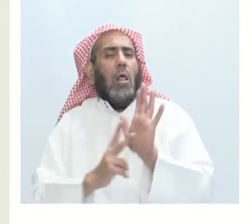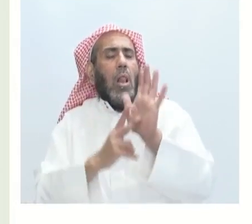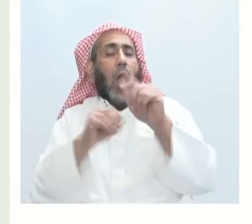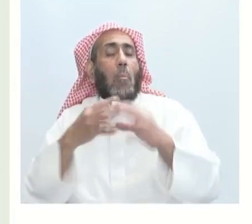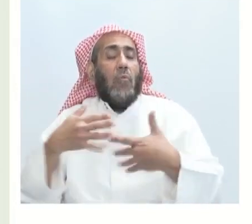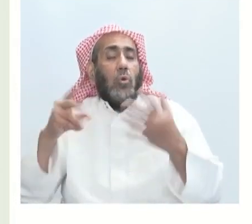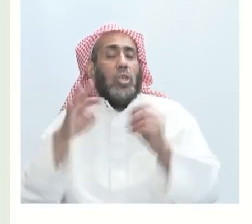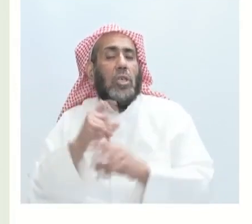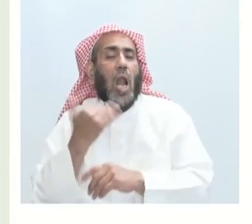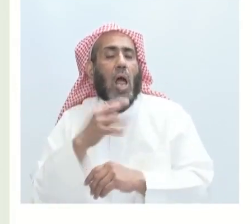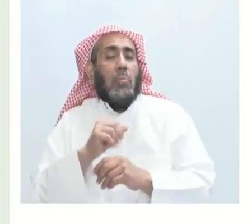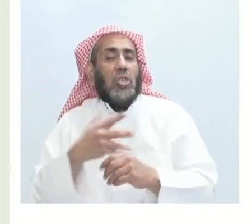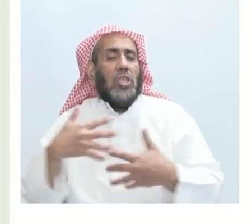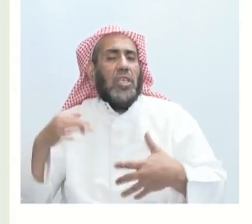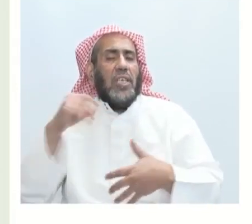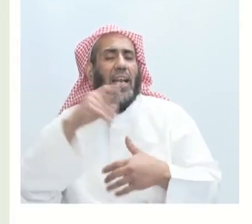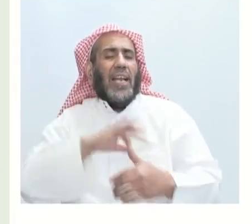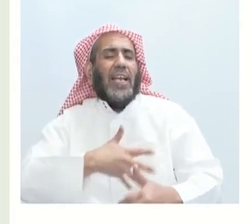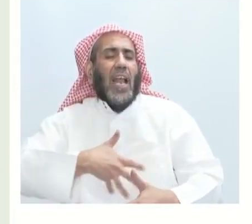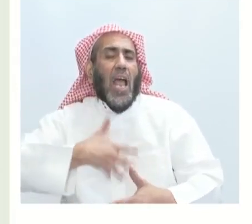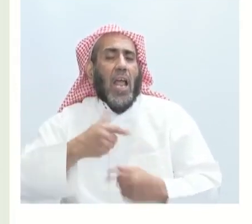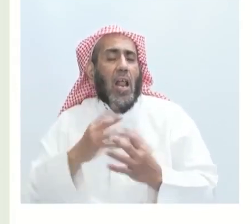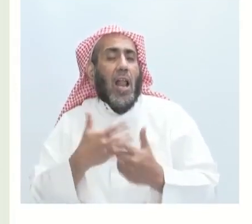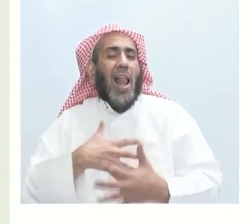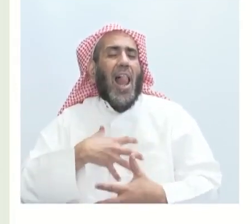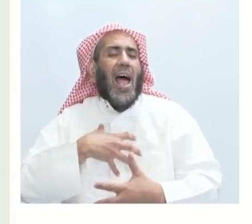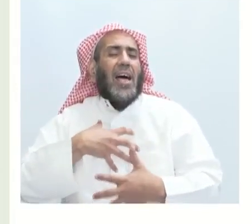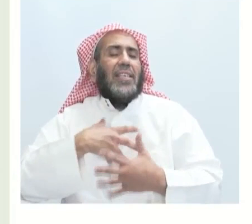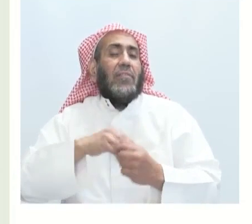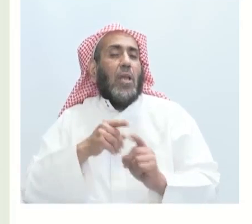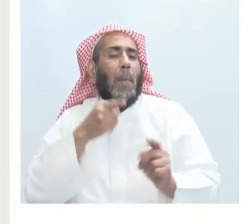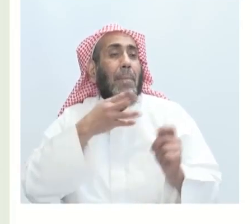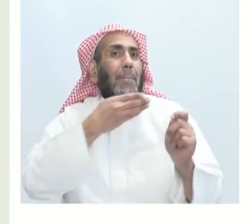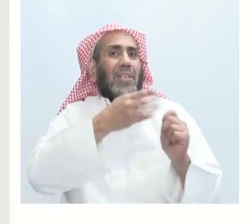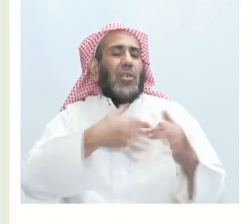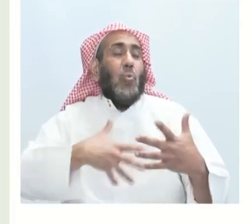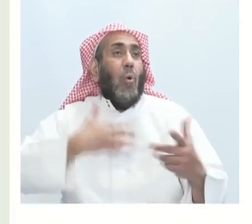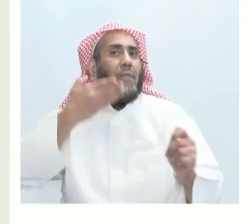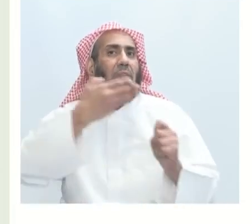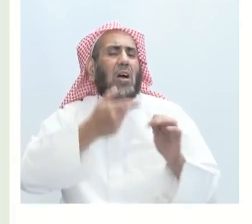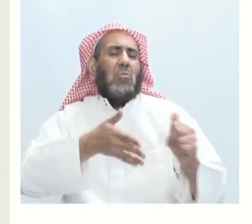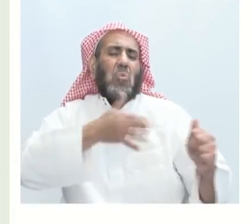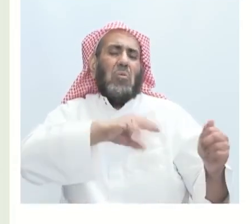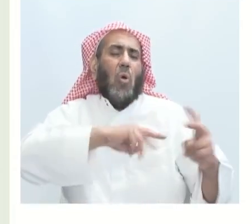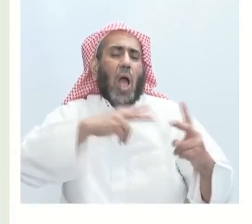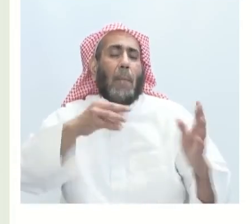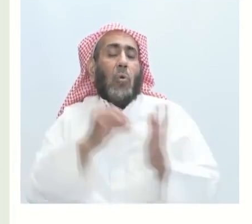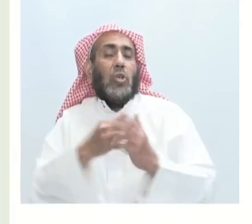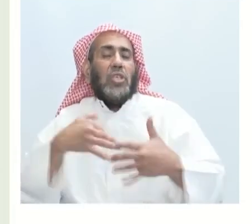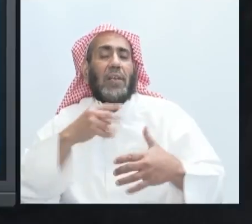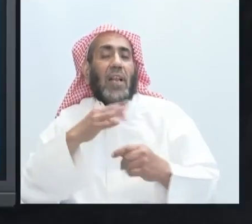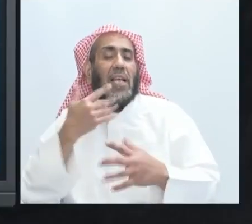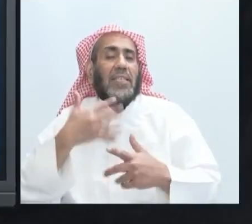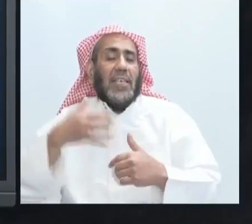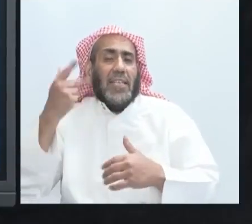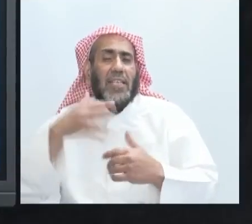العربي وابرز موضوعاته الشعر الغنائي الذي يتناول الاغراض العاطفيه من مدح وفخر وغزل ورثاه اهم موضوعات الشعر الغنائي في العصر